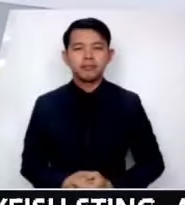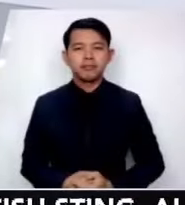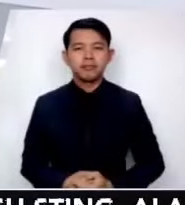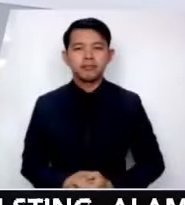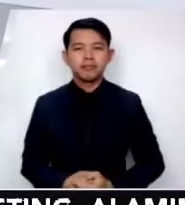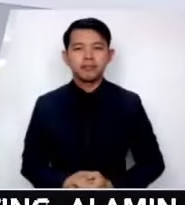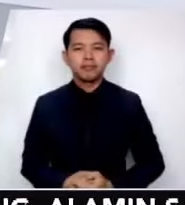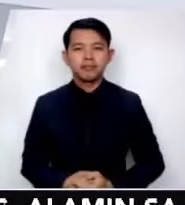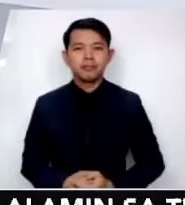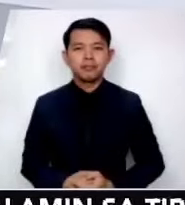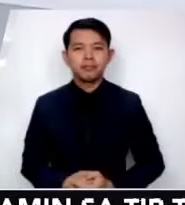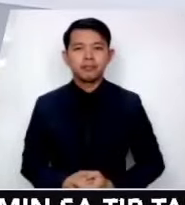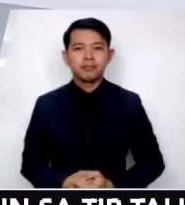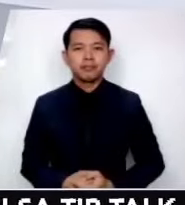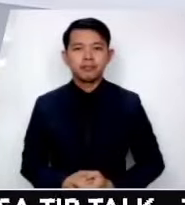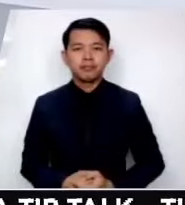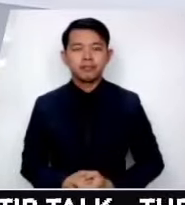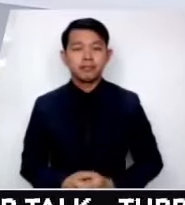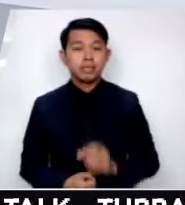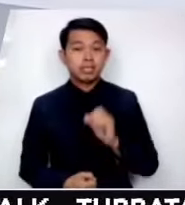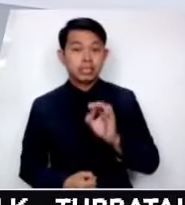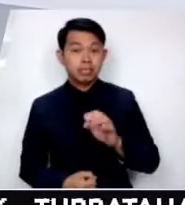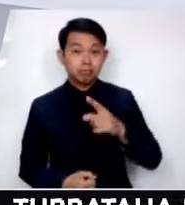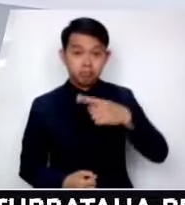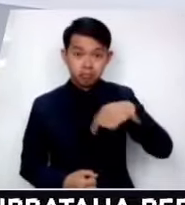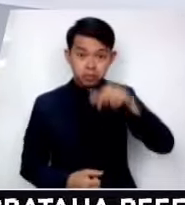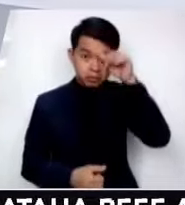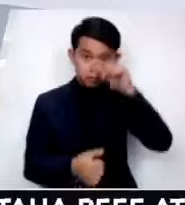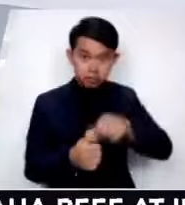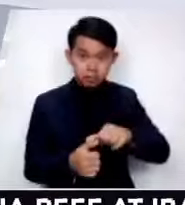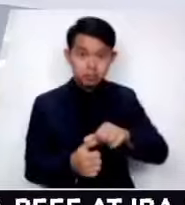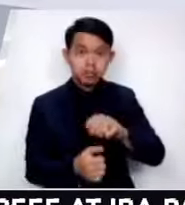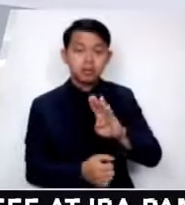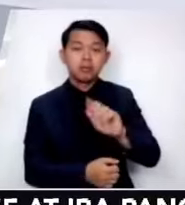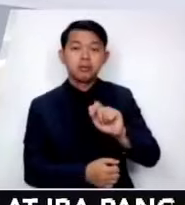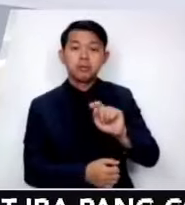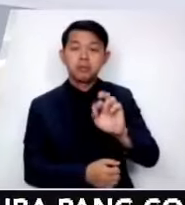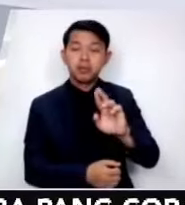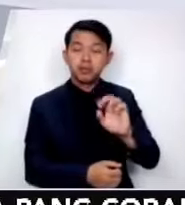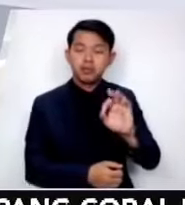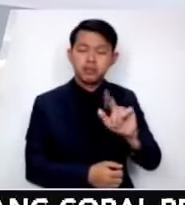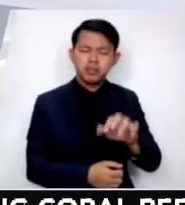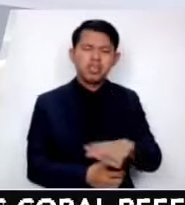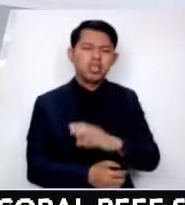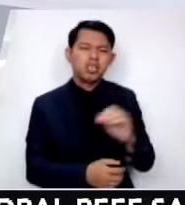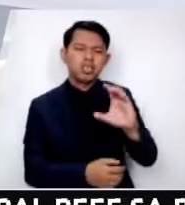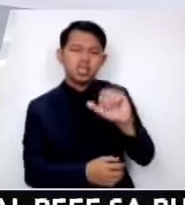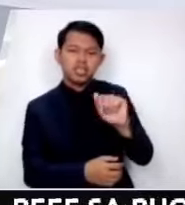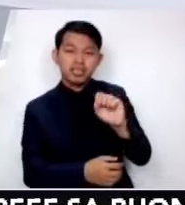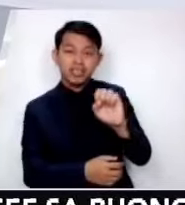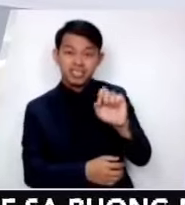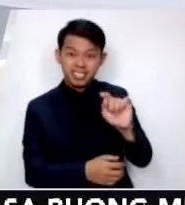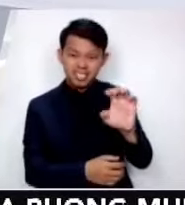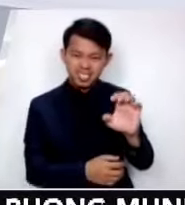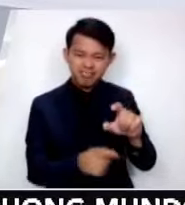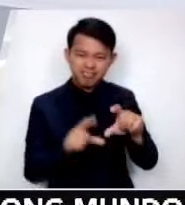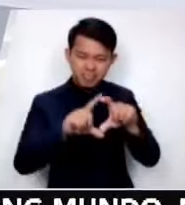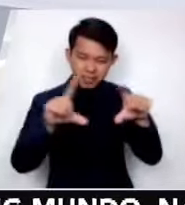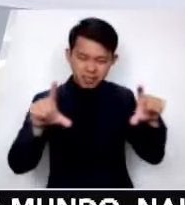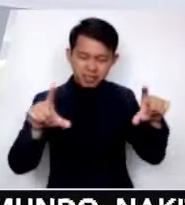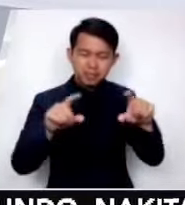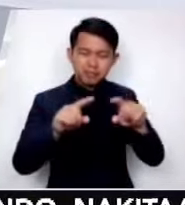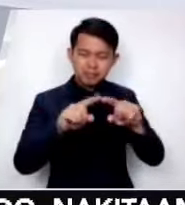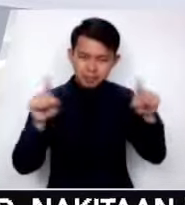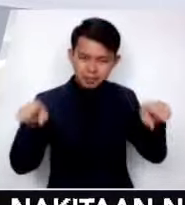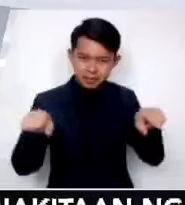Kung naabutan niyo pa ang butterfly clips, cassette tape at dial-up internet, ano yun, Mapi? Malamang isa kang batang 90s. Alam ko,